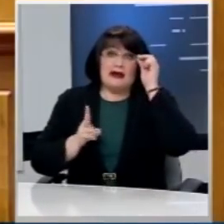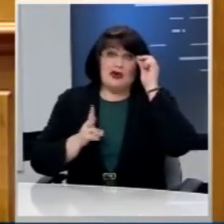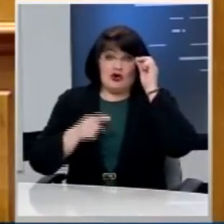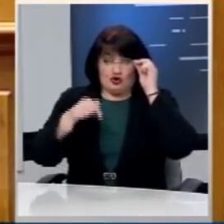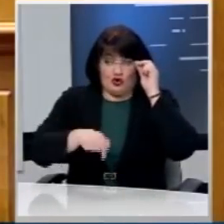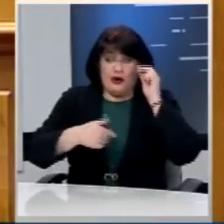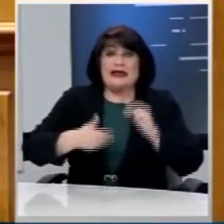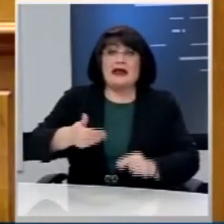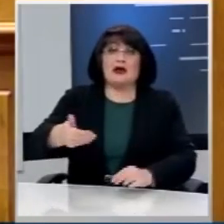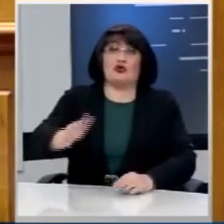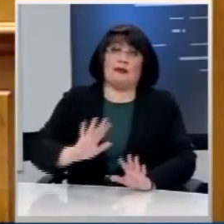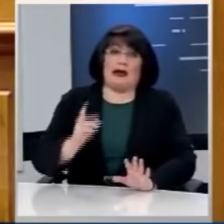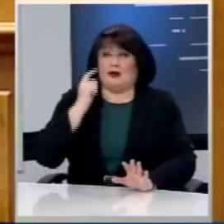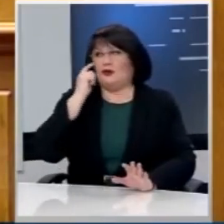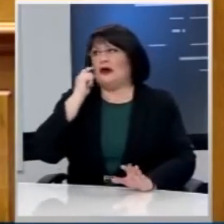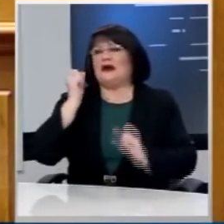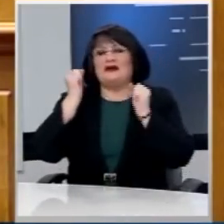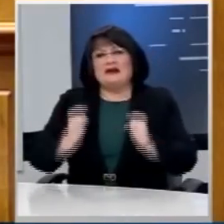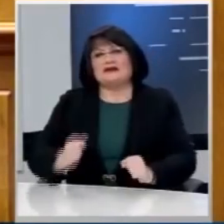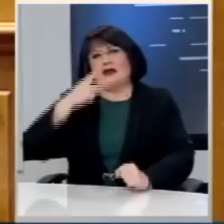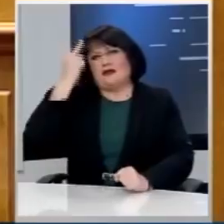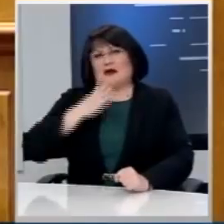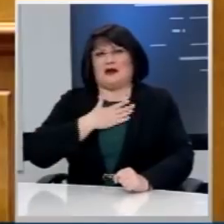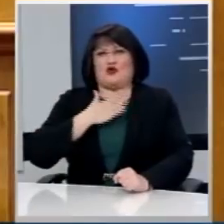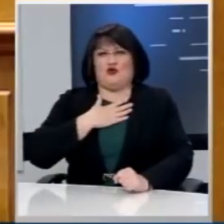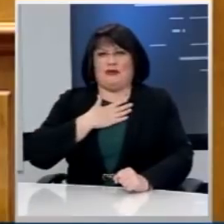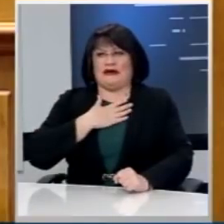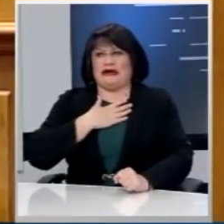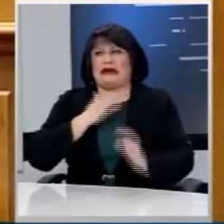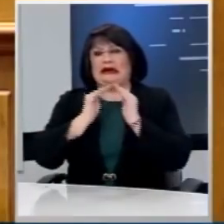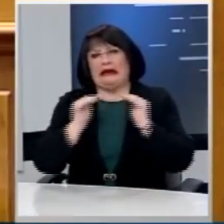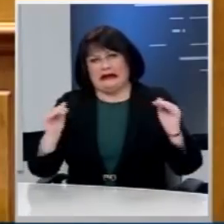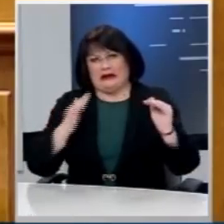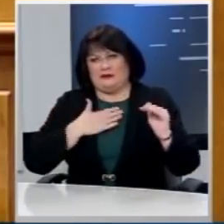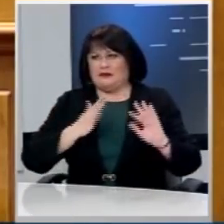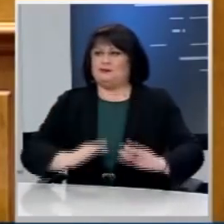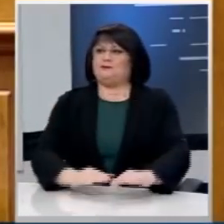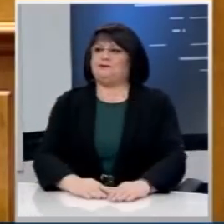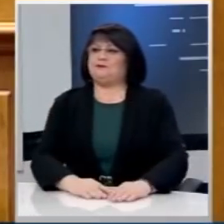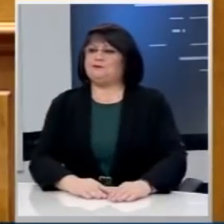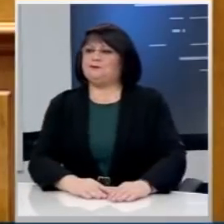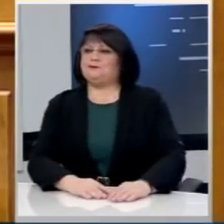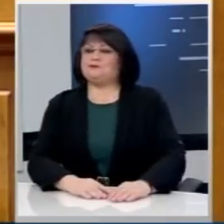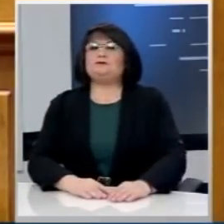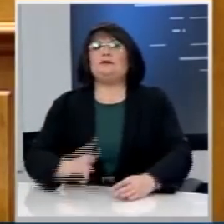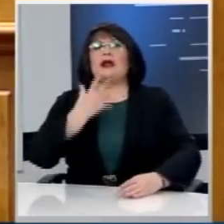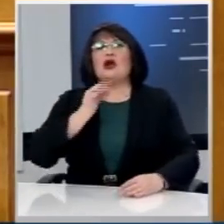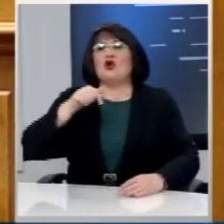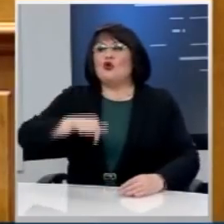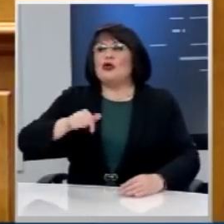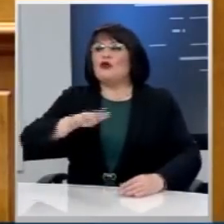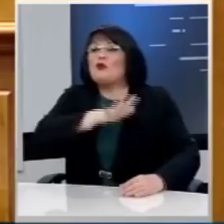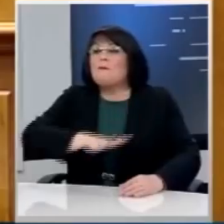για το παρόν και για το μέλλον, για τα κυριαρχικά δικαιώματα της χώρας, για την ειρήνη στην περιοχή. Γιατί εδώ, στην